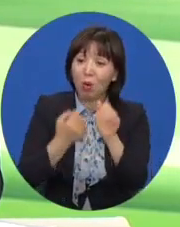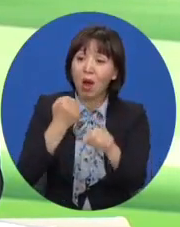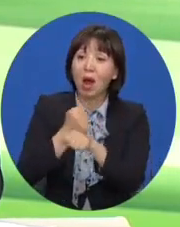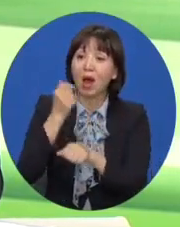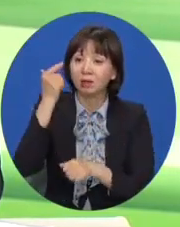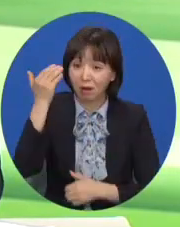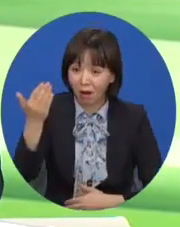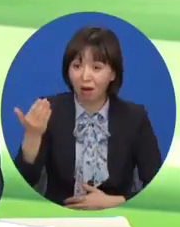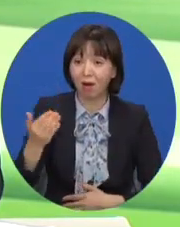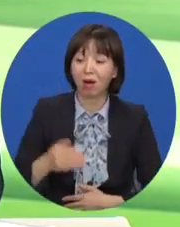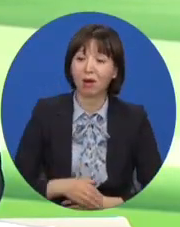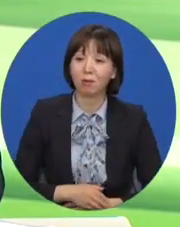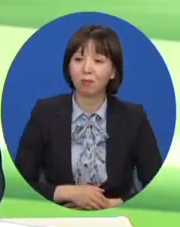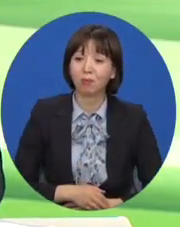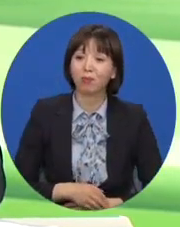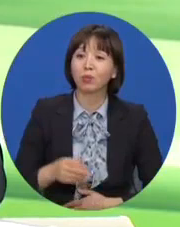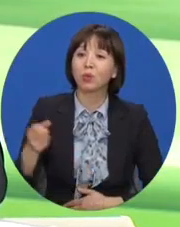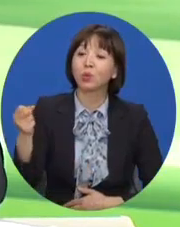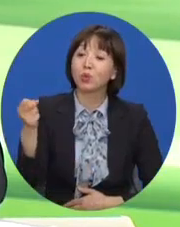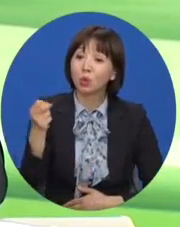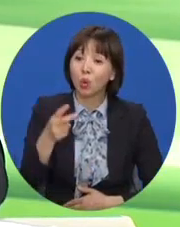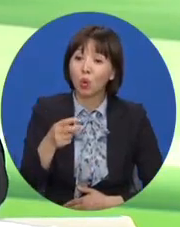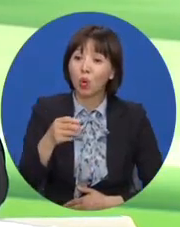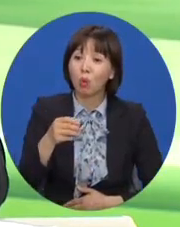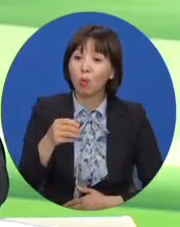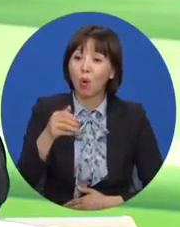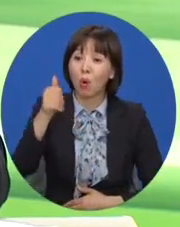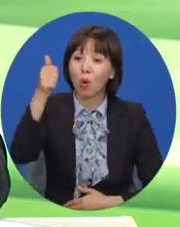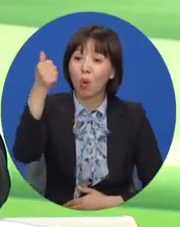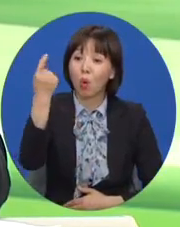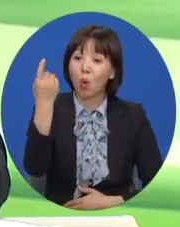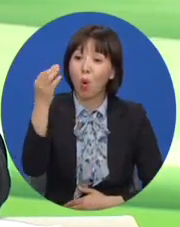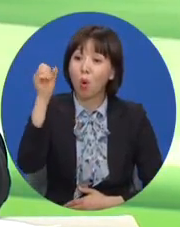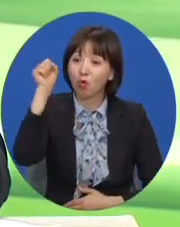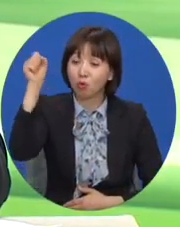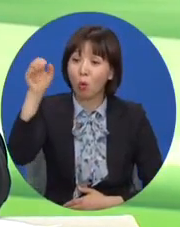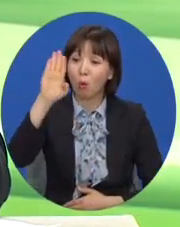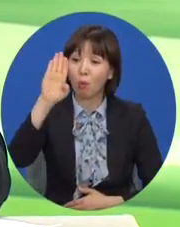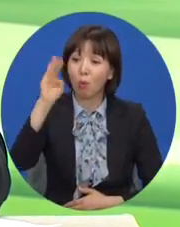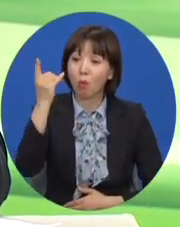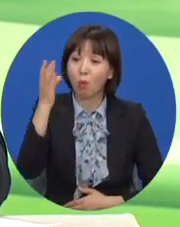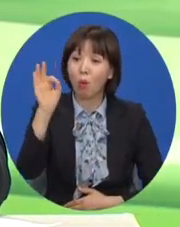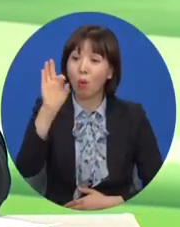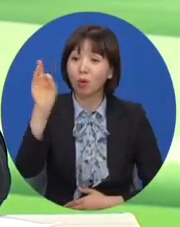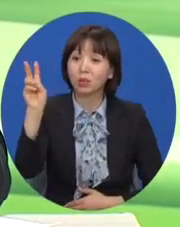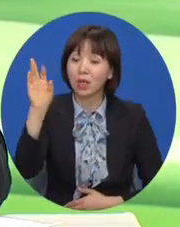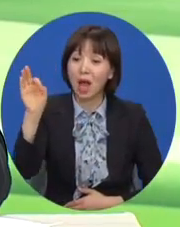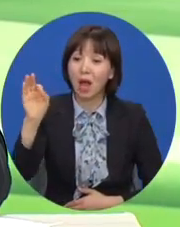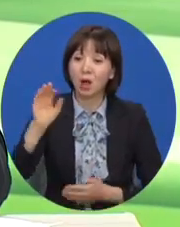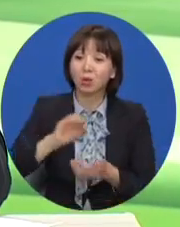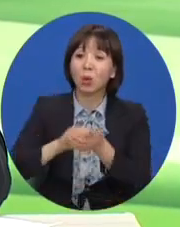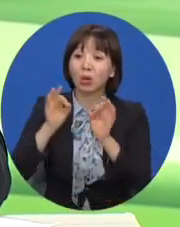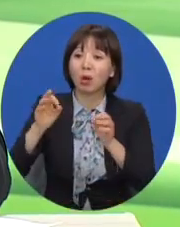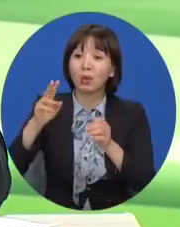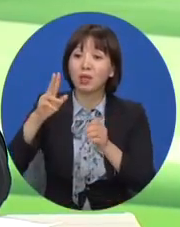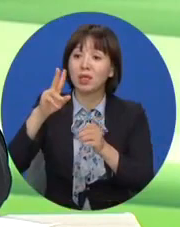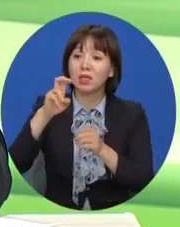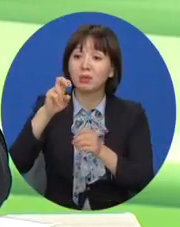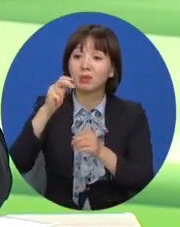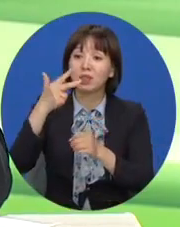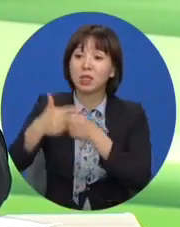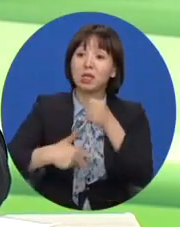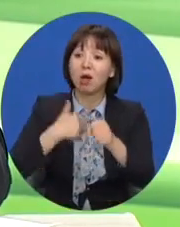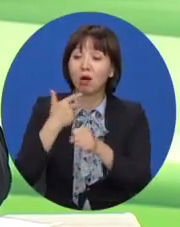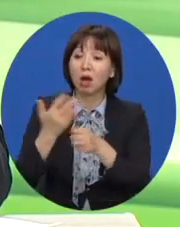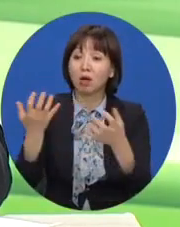하면 또 우리 홍 후보께서는 봉양농업에 27년간을 근무를 했다고 했습니다.